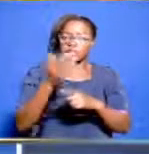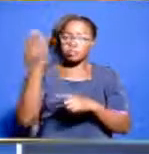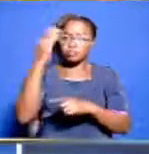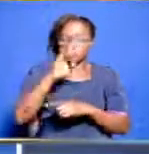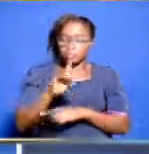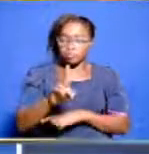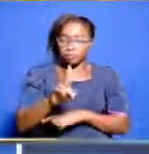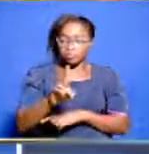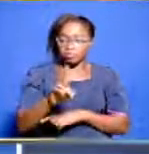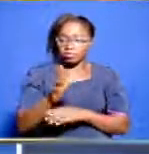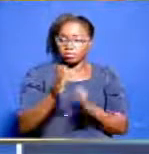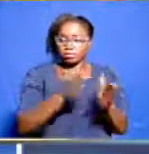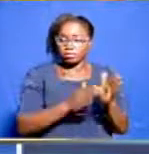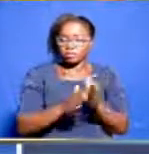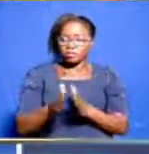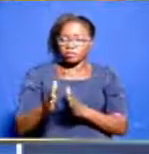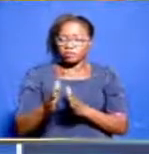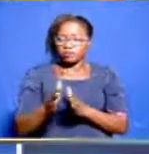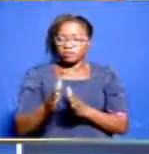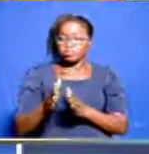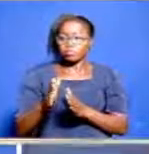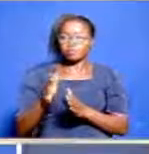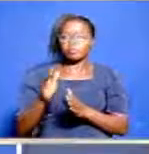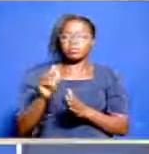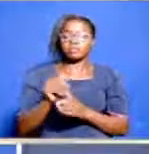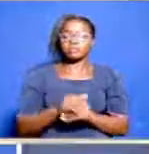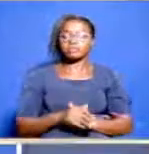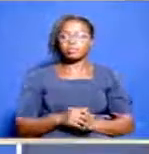yaliyoandaliwa na shirika la humu nchini ADAK.